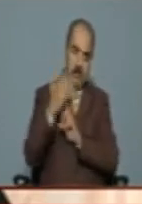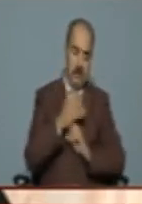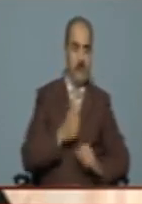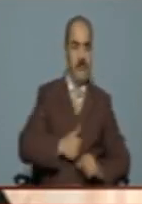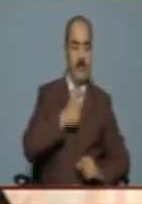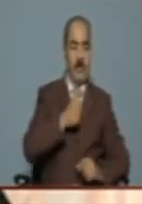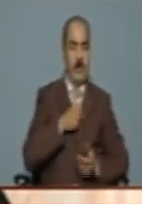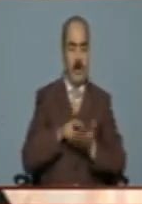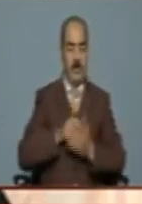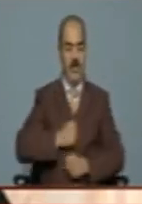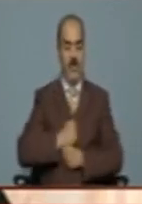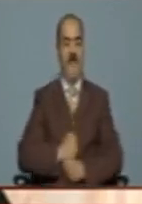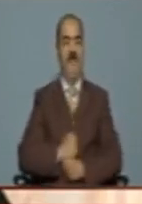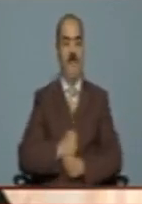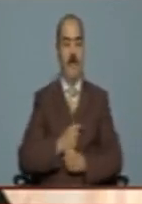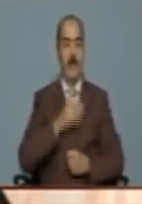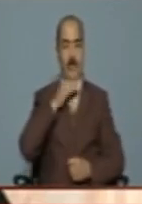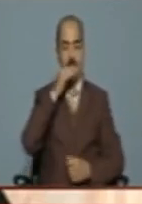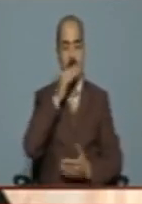أقدامكم. صدق الله العظيم.